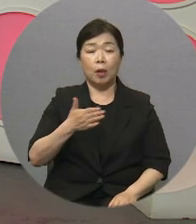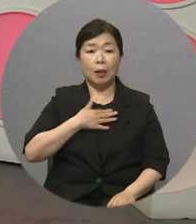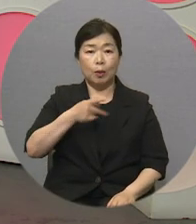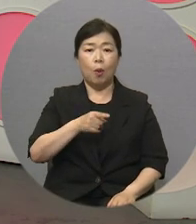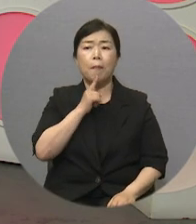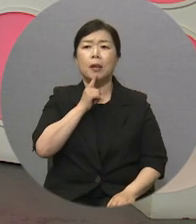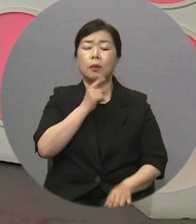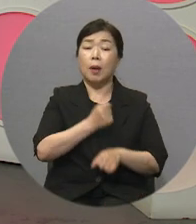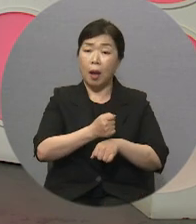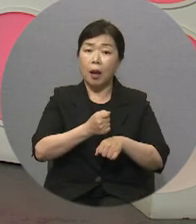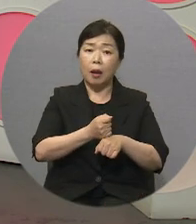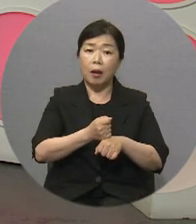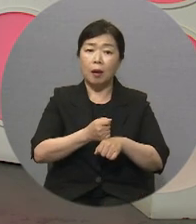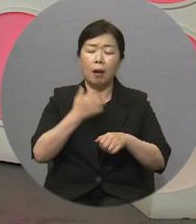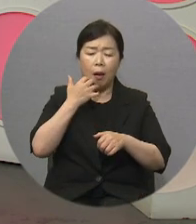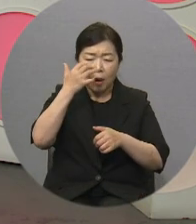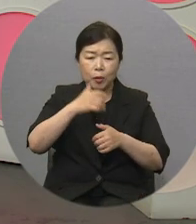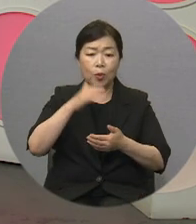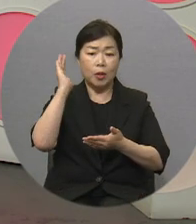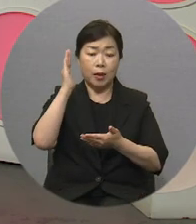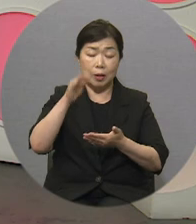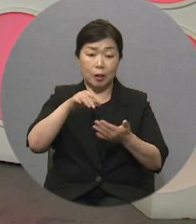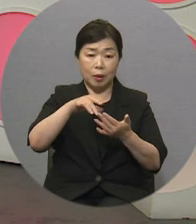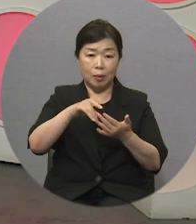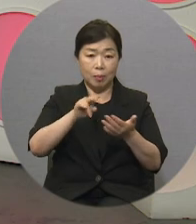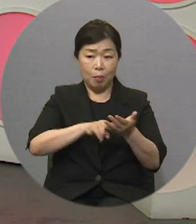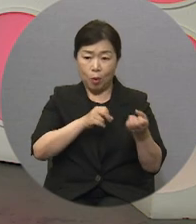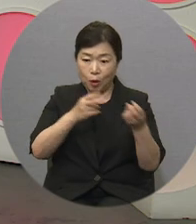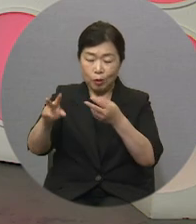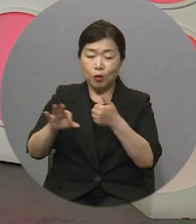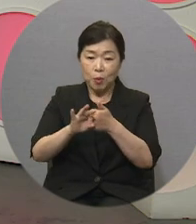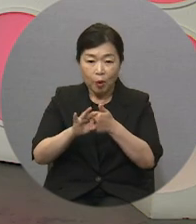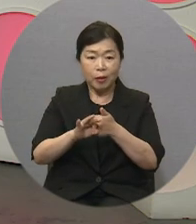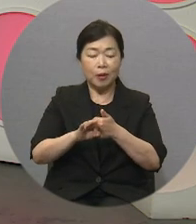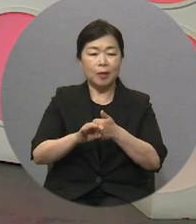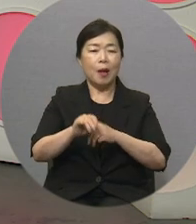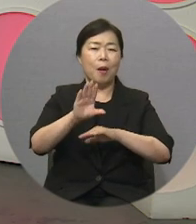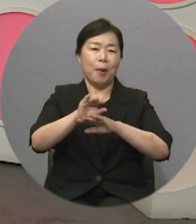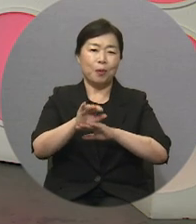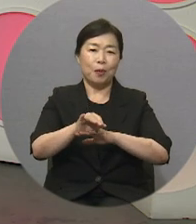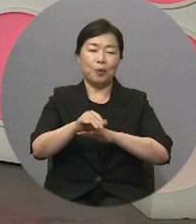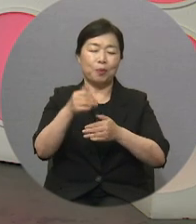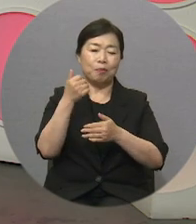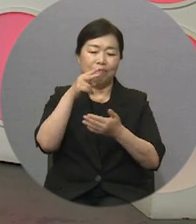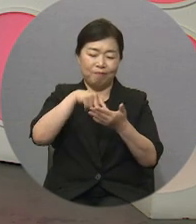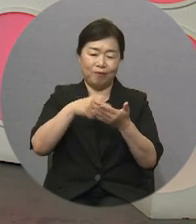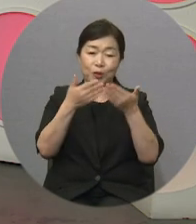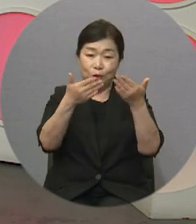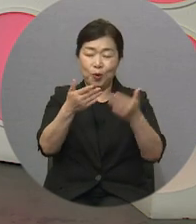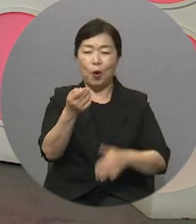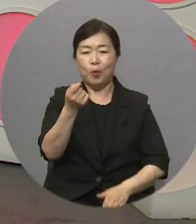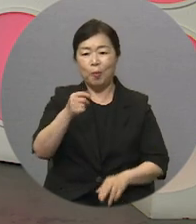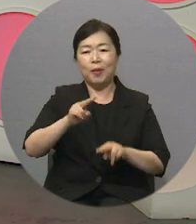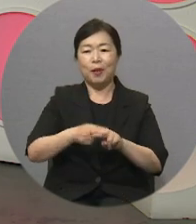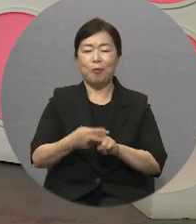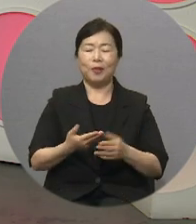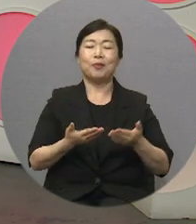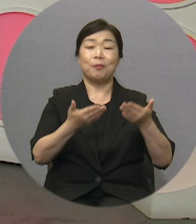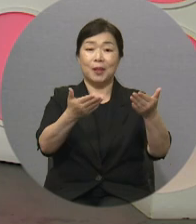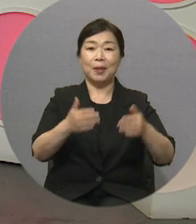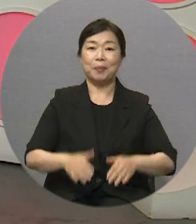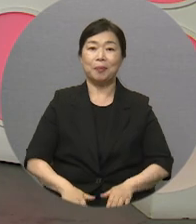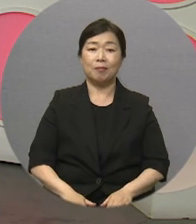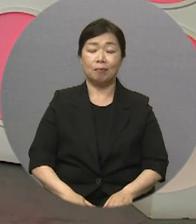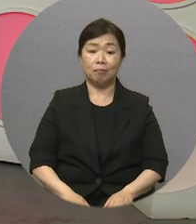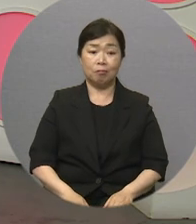좀 합시다. 이렇게 감동 사연 보내주시면 저희가 사연과 함께 방송을 통해 소개도 해드리고 또 소정의 상품도 보내드리도록 하겠습니다.